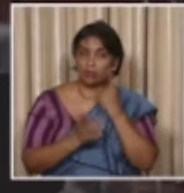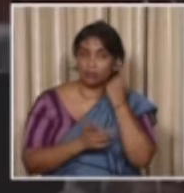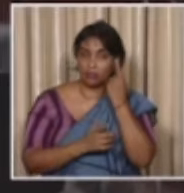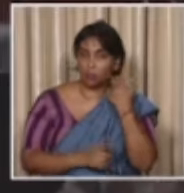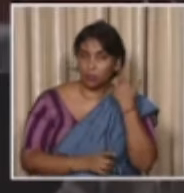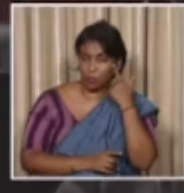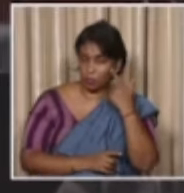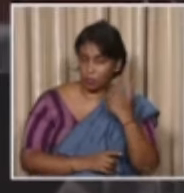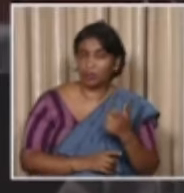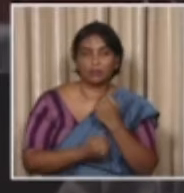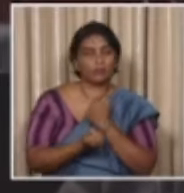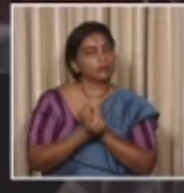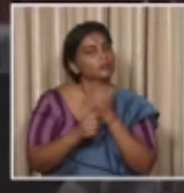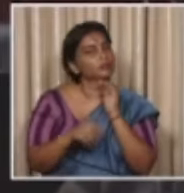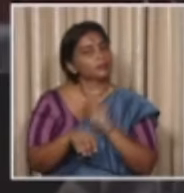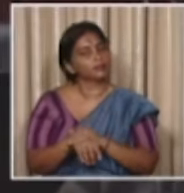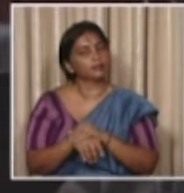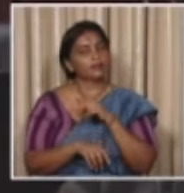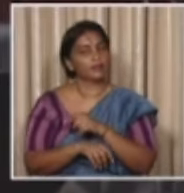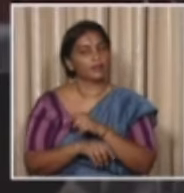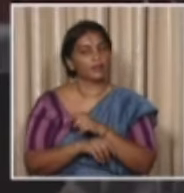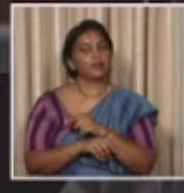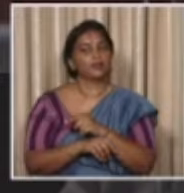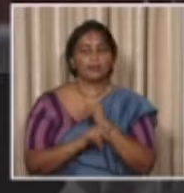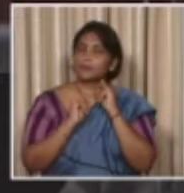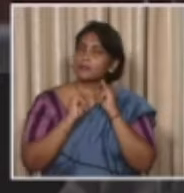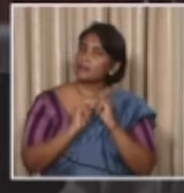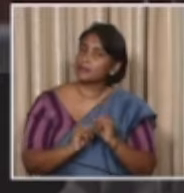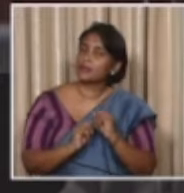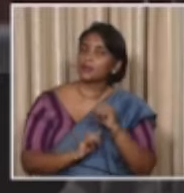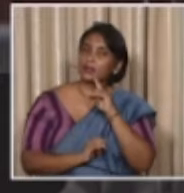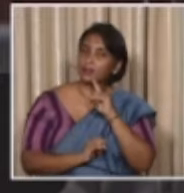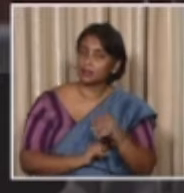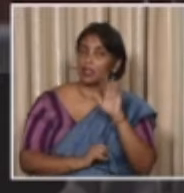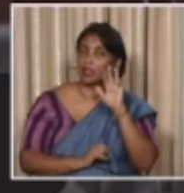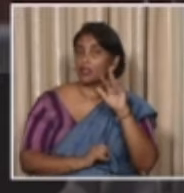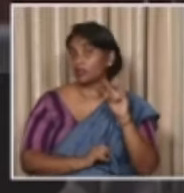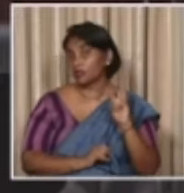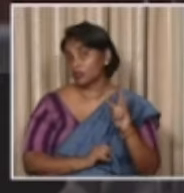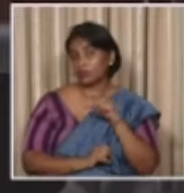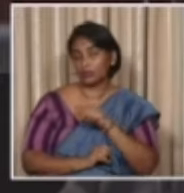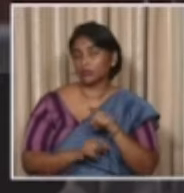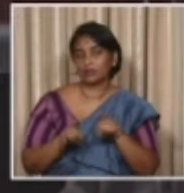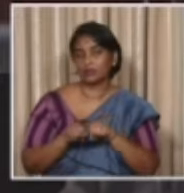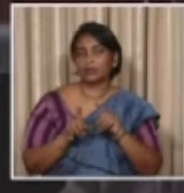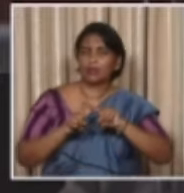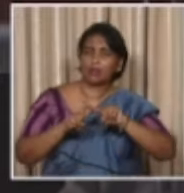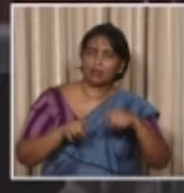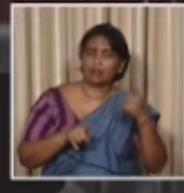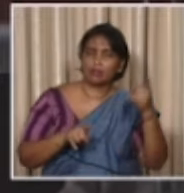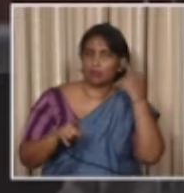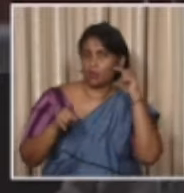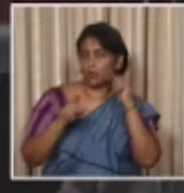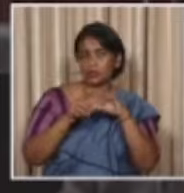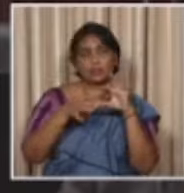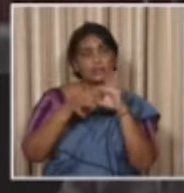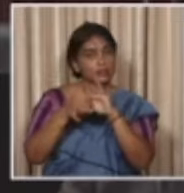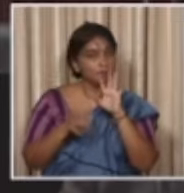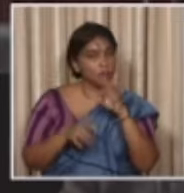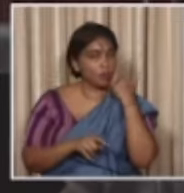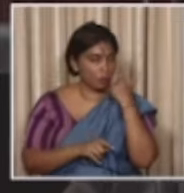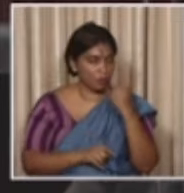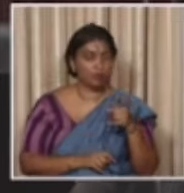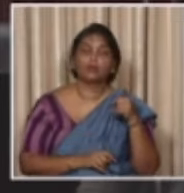දන්නවනම් අර අත්අඩංගුවට අරගෙන ඉන්න චෝදනාව ලක් කරලා තියෙන 93 දෙනාට අමතරව කවුරු හරි මේකට සම්බන්ධයි කියලා තොරතුරක්